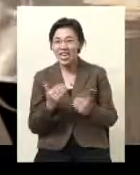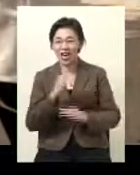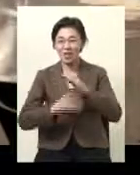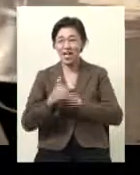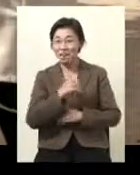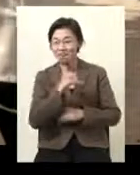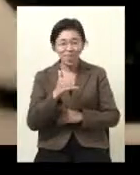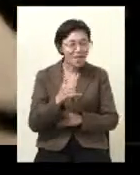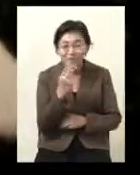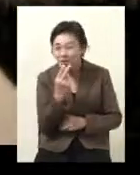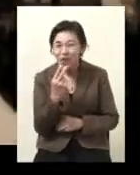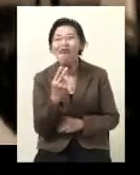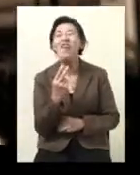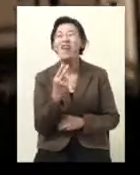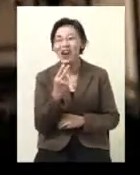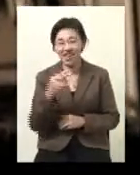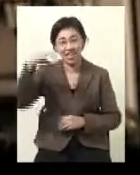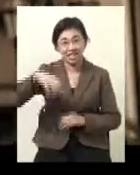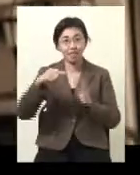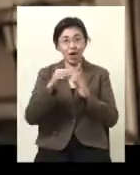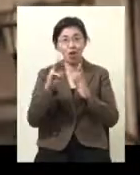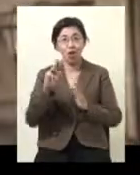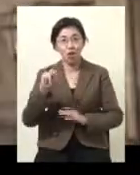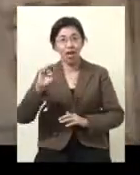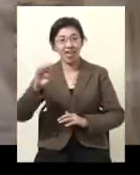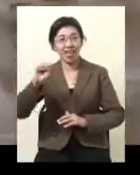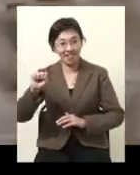วันนี้พาคุณผู้ชมมายังเมืองเวนิสกันค่ะแ